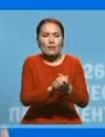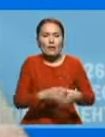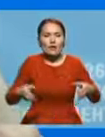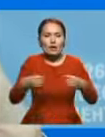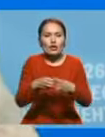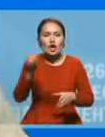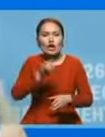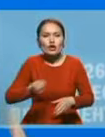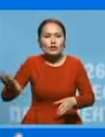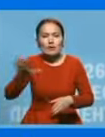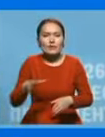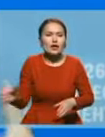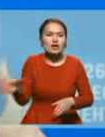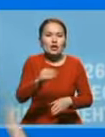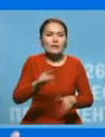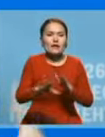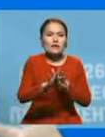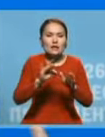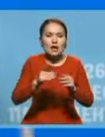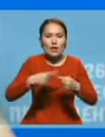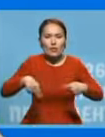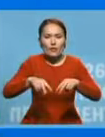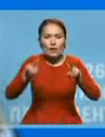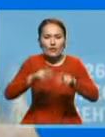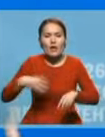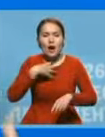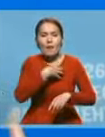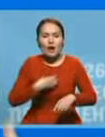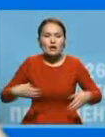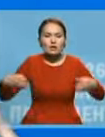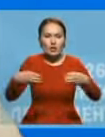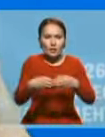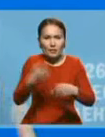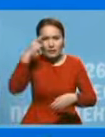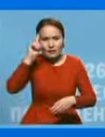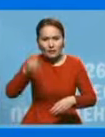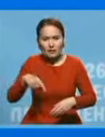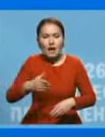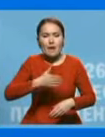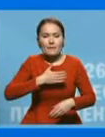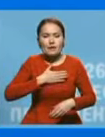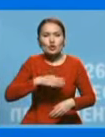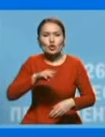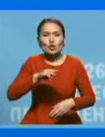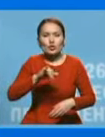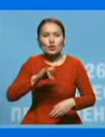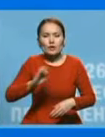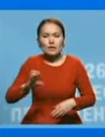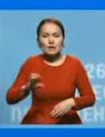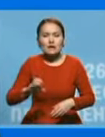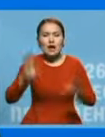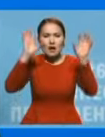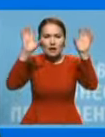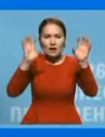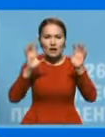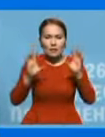тек Европада ғана емес, жалпы сайлау мониторингін жасайтын ең маңызды ұйым екенін білесіздер. Біз Тунистегі ең алғашқы конституционалдық